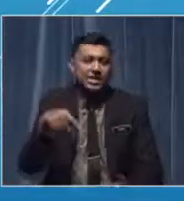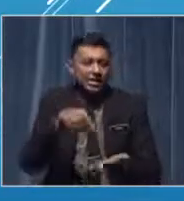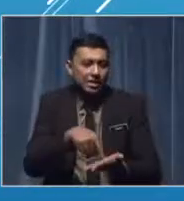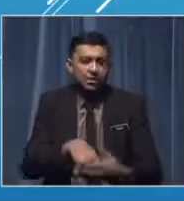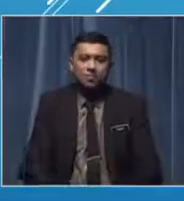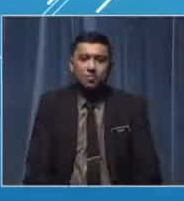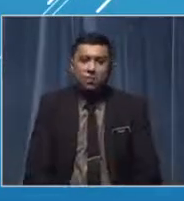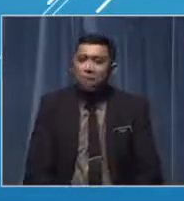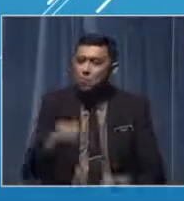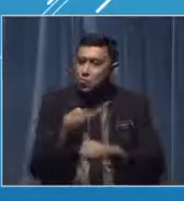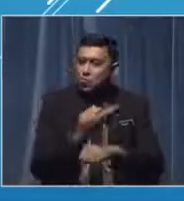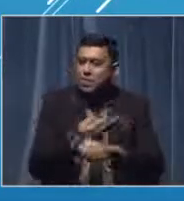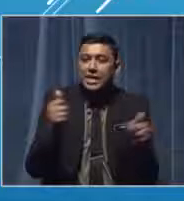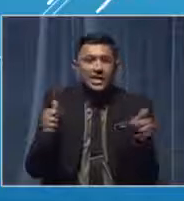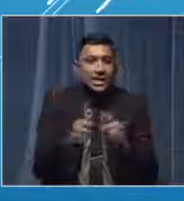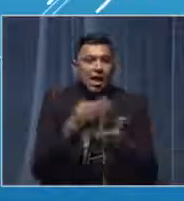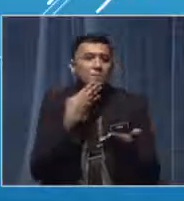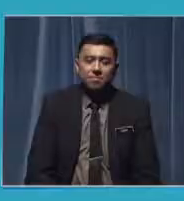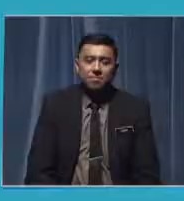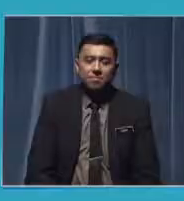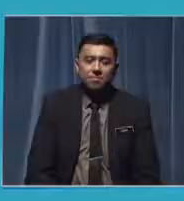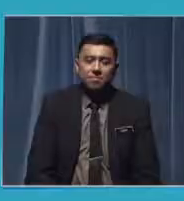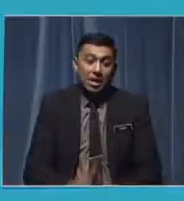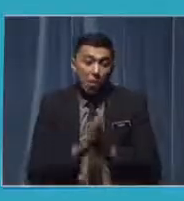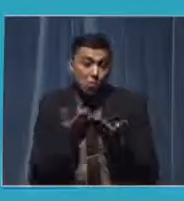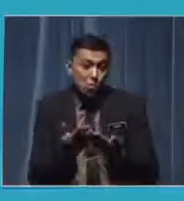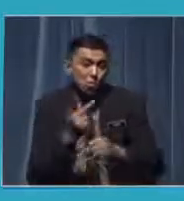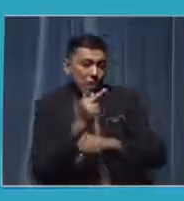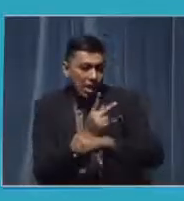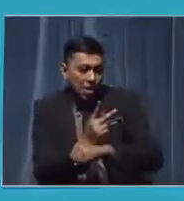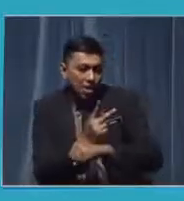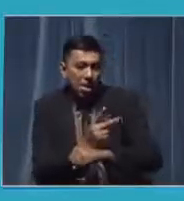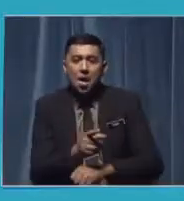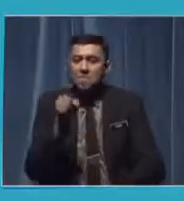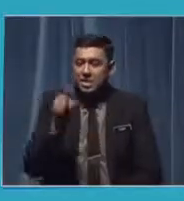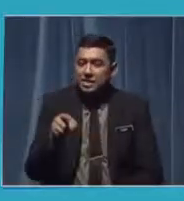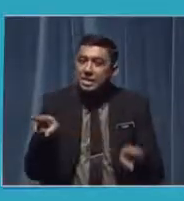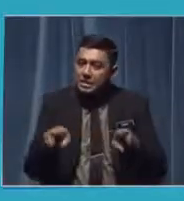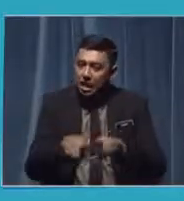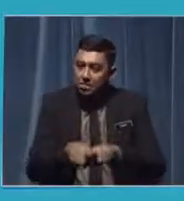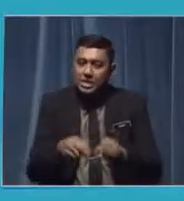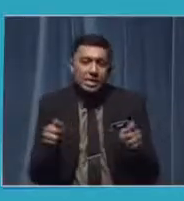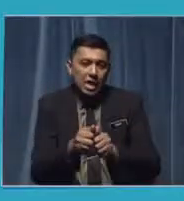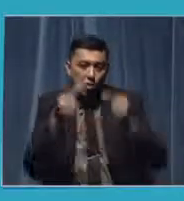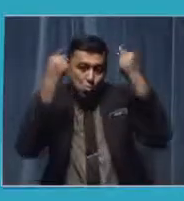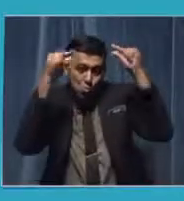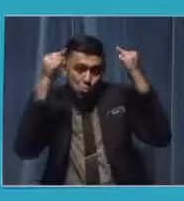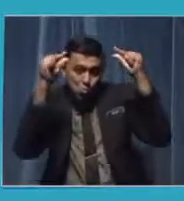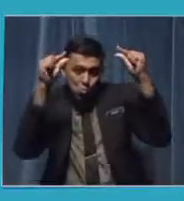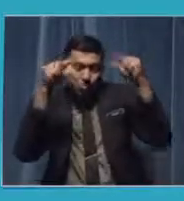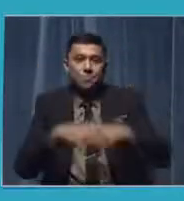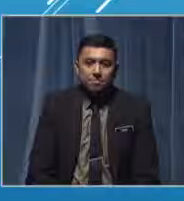ini berfungsi dengan baik. Buku kod tangan juga perlu ada bersama dengan guru-guru.